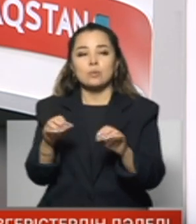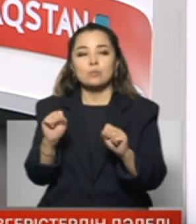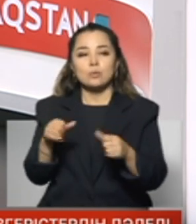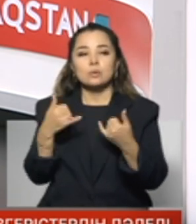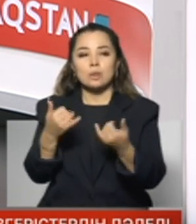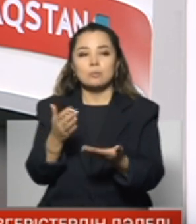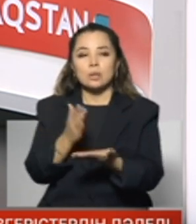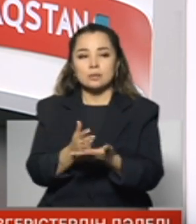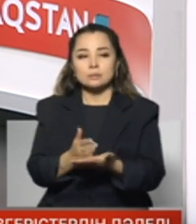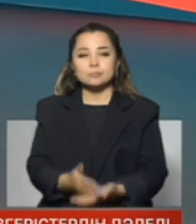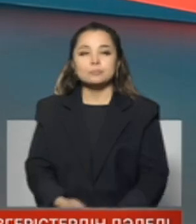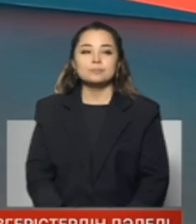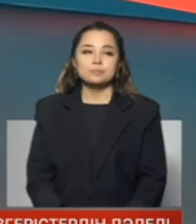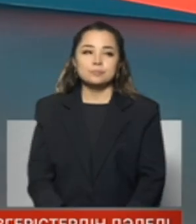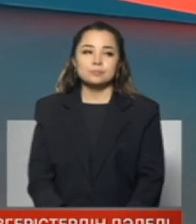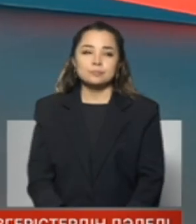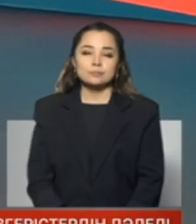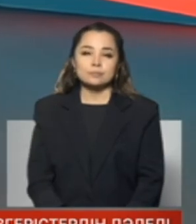мүмкіндік берді.